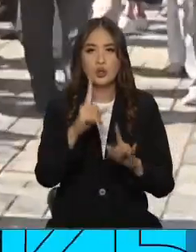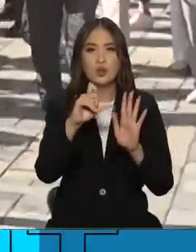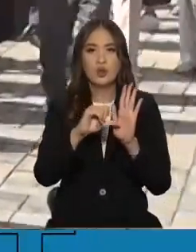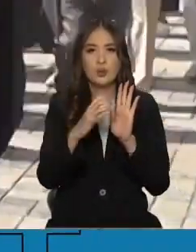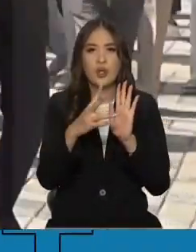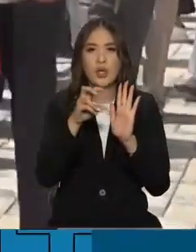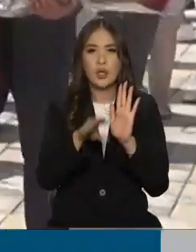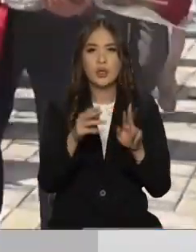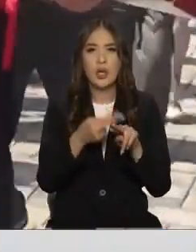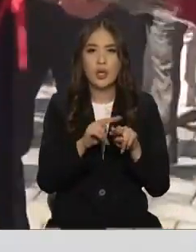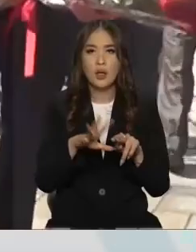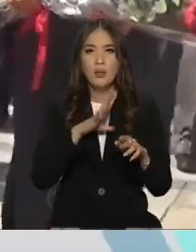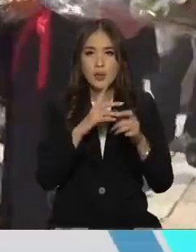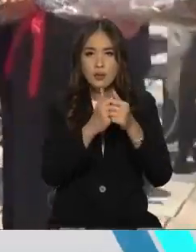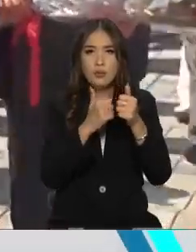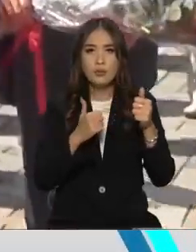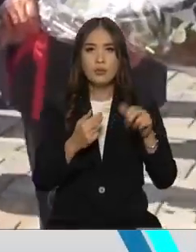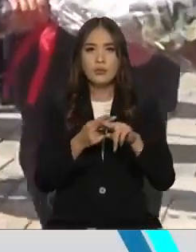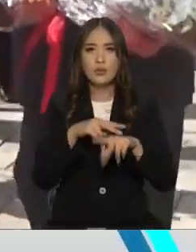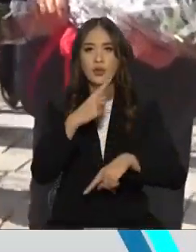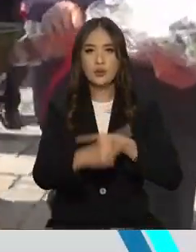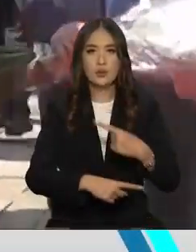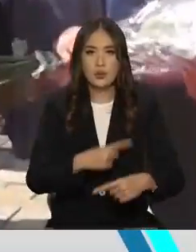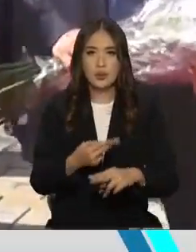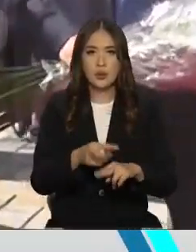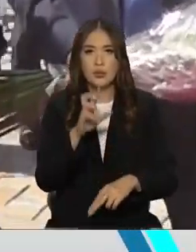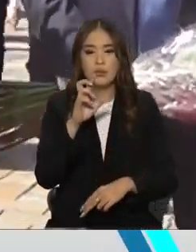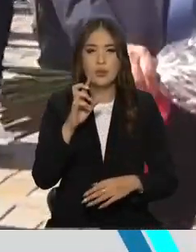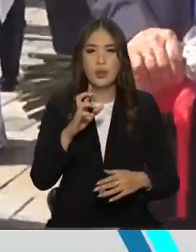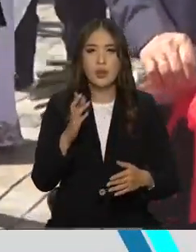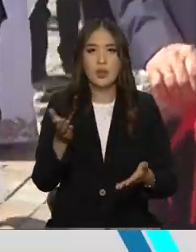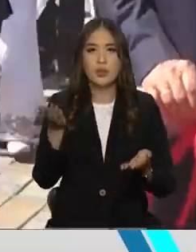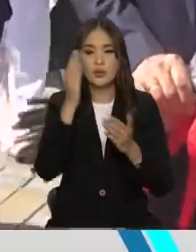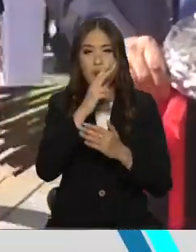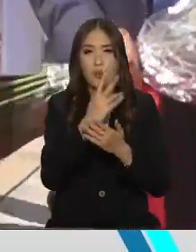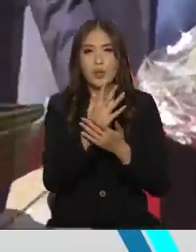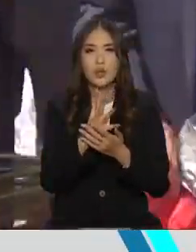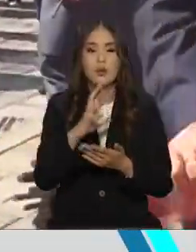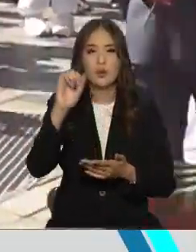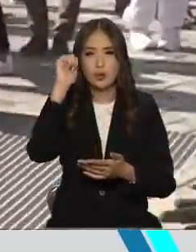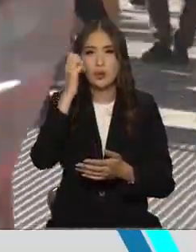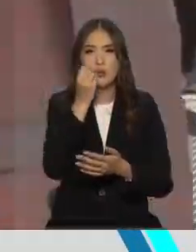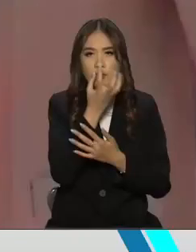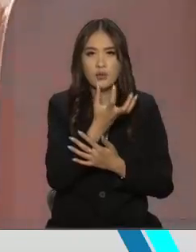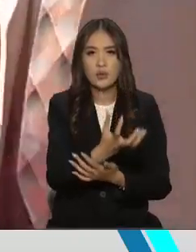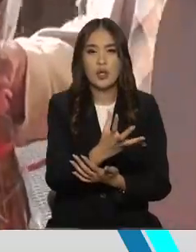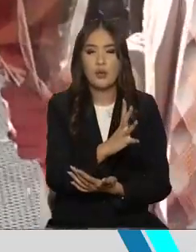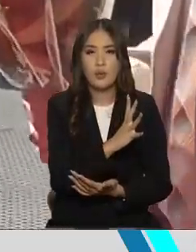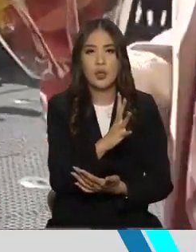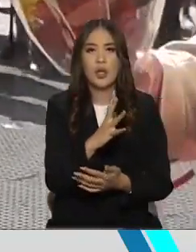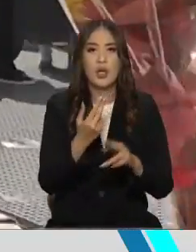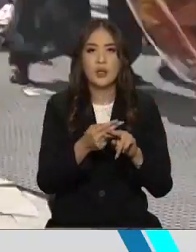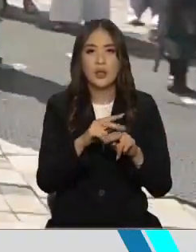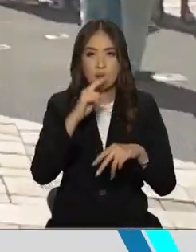Семейде бірқатар іс-шара өтті. Әуелі ұрпақтары баба рухына тағзым етіп, ескерткішке гүл шоқтарын қойды. Биылғы